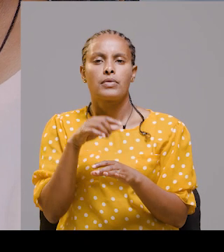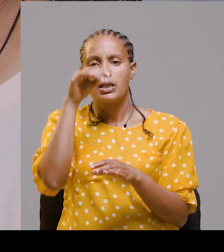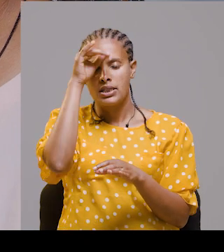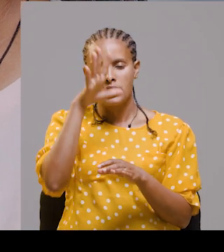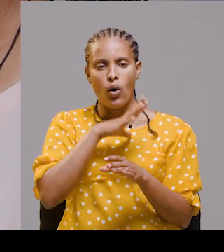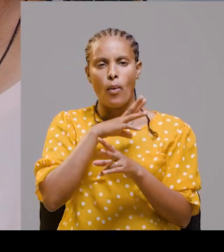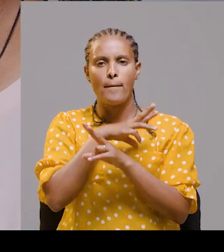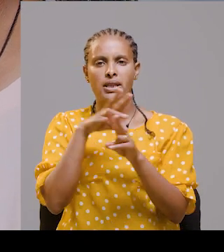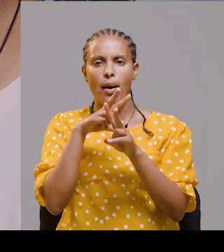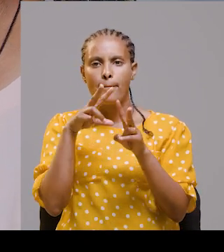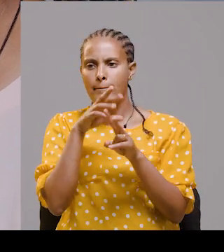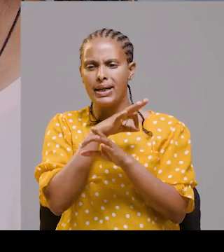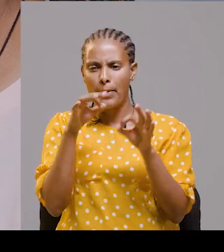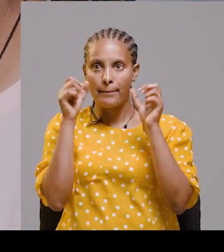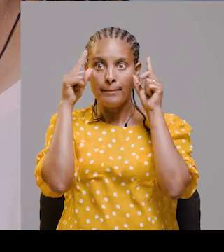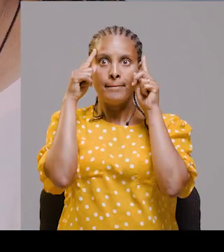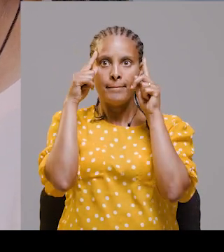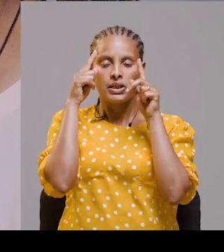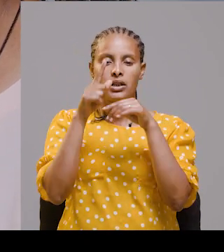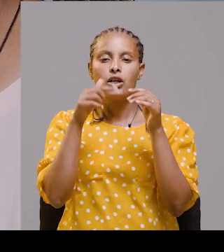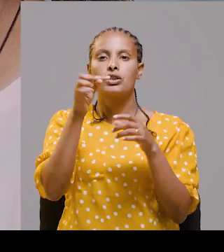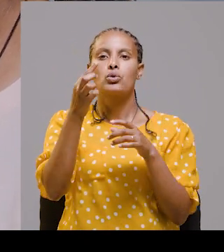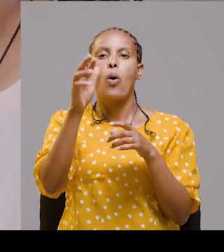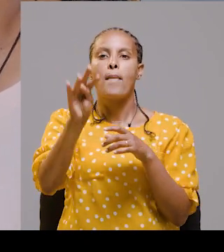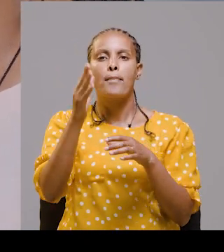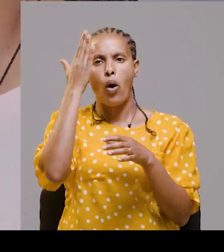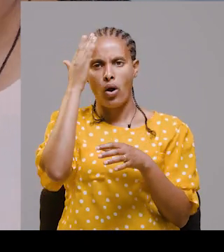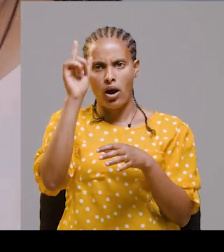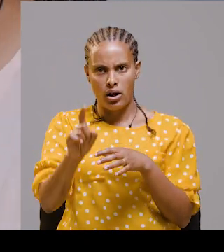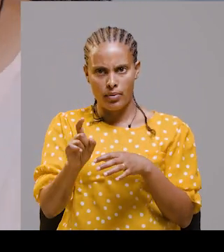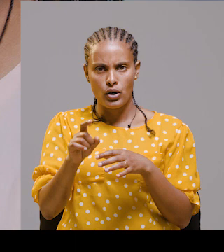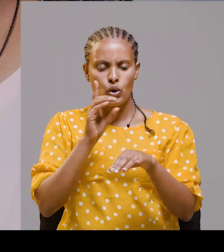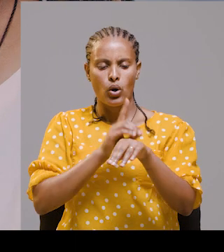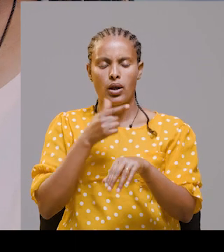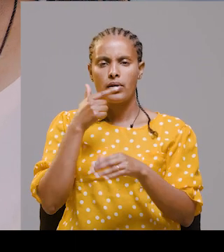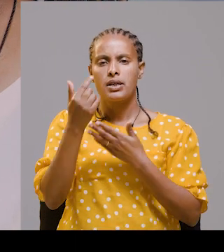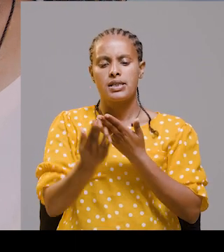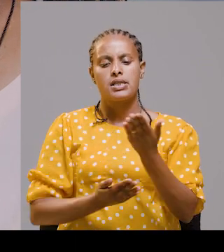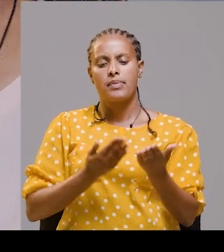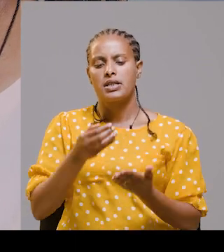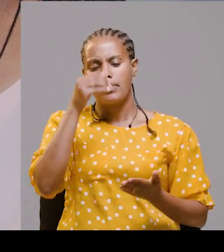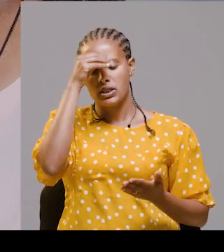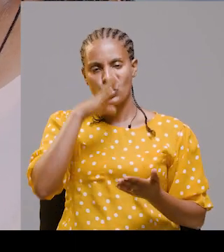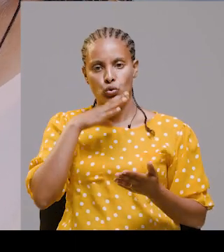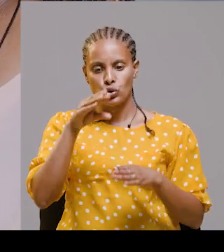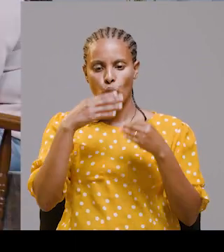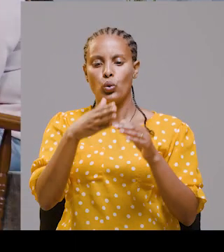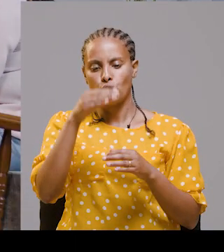ሰው በጣም ኮንሺየስ መሆን አለበት ስለ ትራውማ ማወቅ አለበት ዶክተር ምንዳለው ሰርቪስ የሚሰጡ ሰዎች